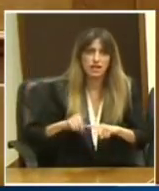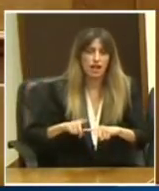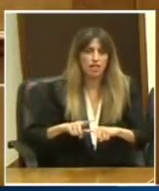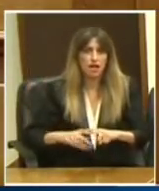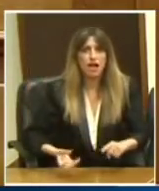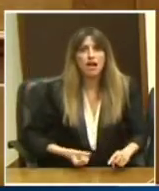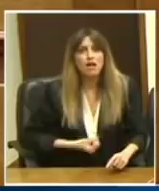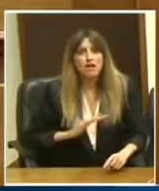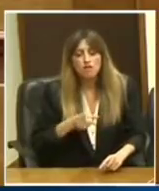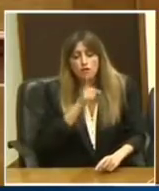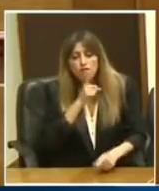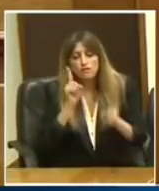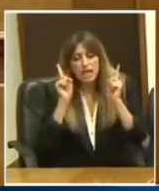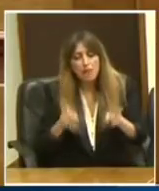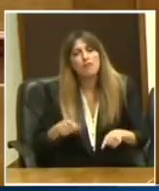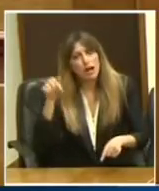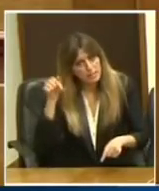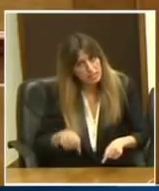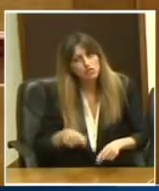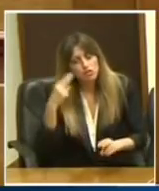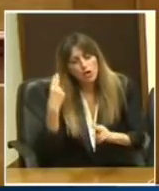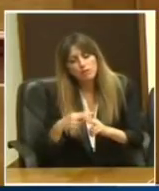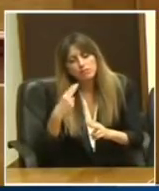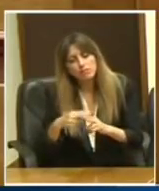που θα μπορούσε κανείς να χαρακτηρίσει ιστορικές.